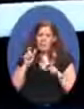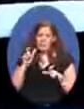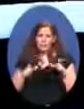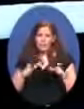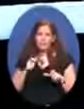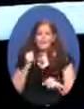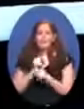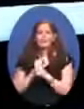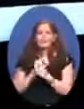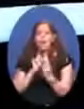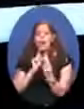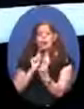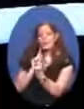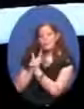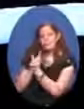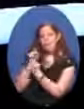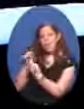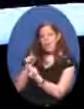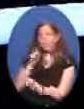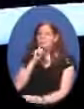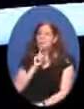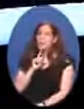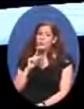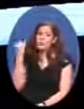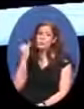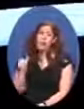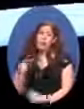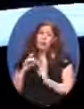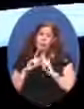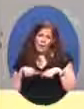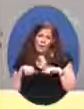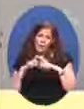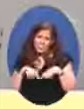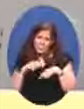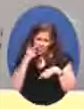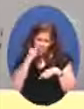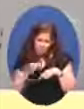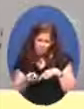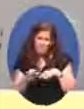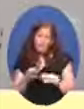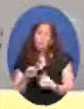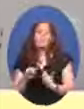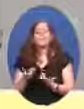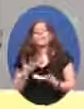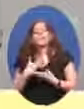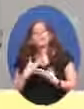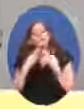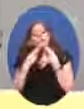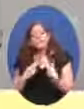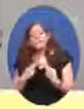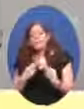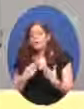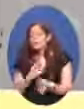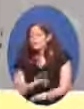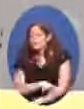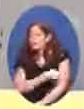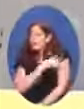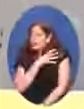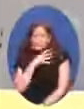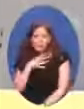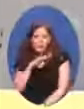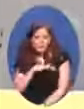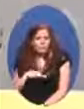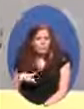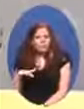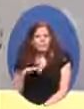שאנחנו פועלים מולם בסוריה. ציירה לנו מגן דוד, כפי שאתם רואים. אנחנו מקבלים תגובות נורא נורא מרגשות